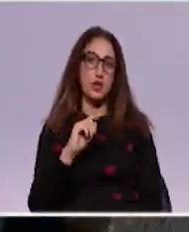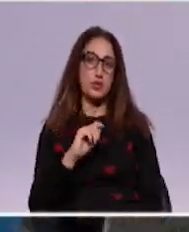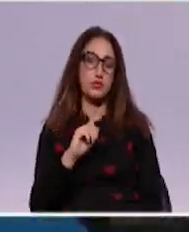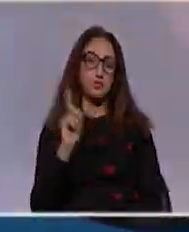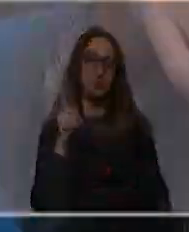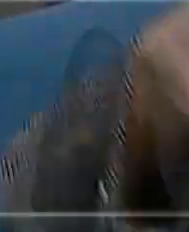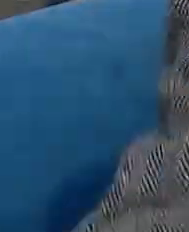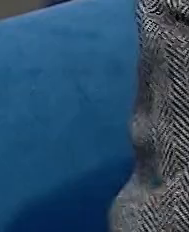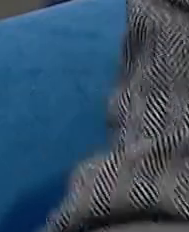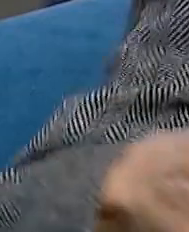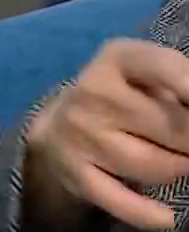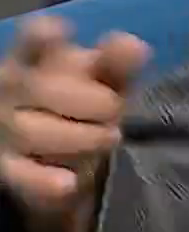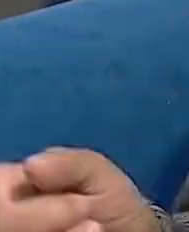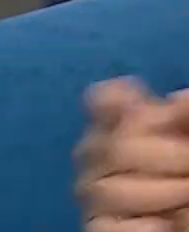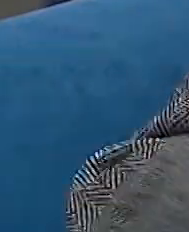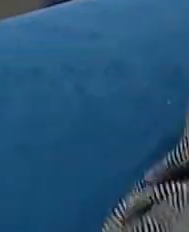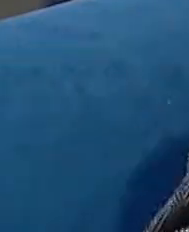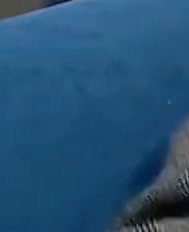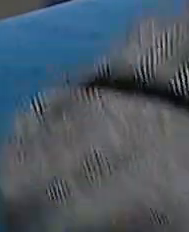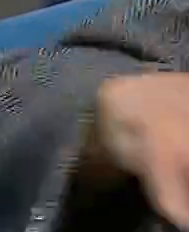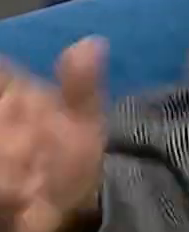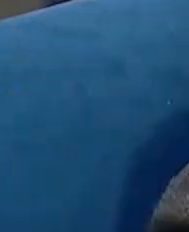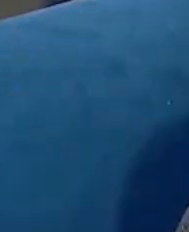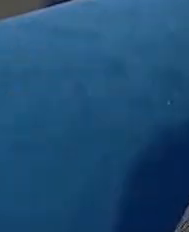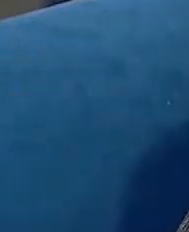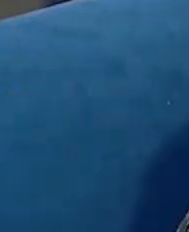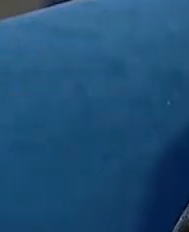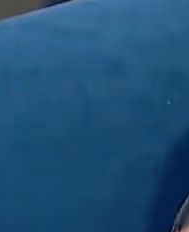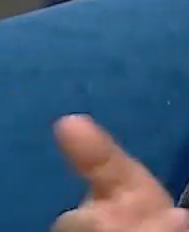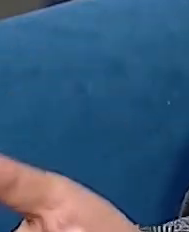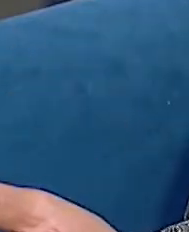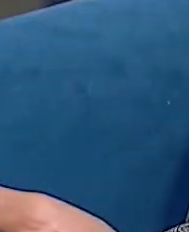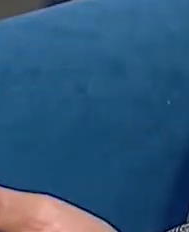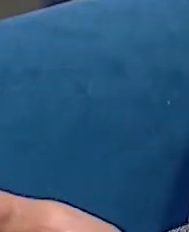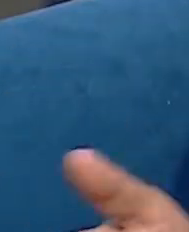موضة ولا في الاوضة صورة لنجم عيني سودة ورموشه